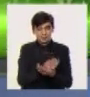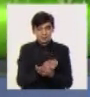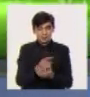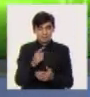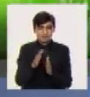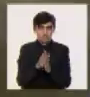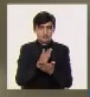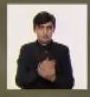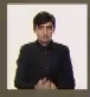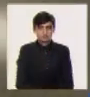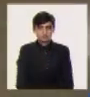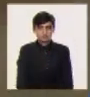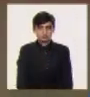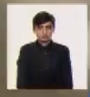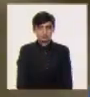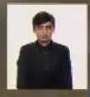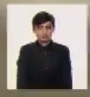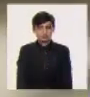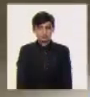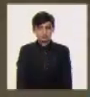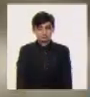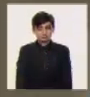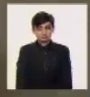өтінеді. Дворянское гнездо.